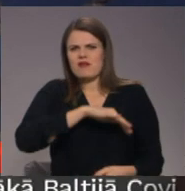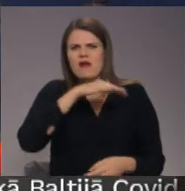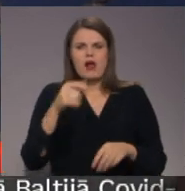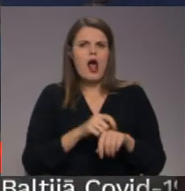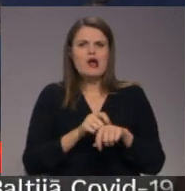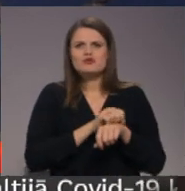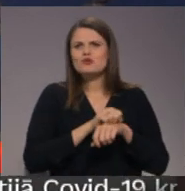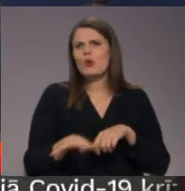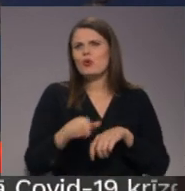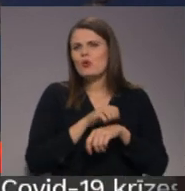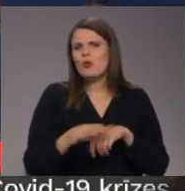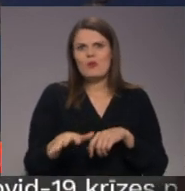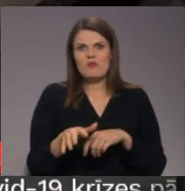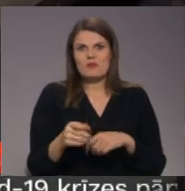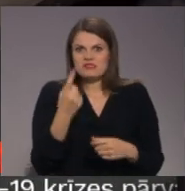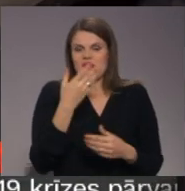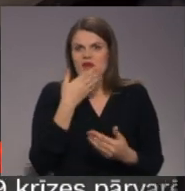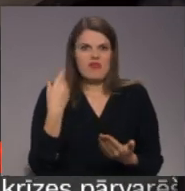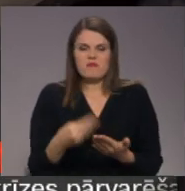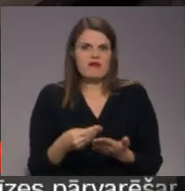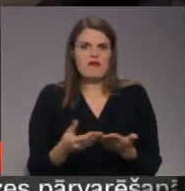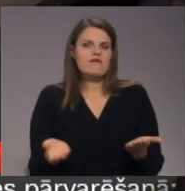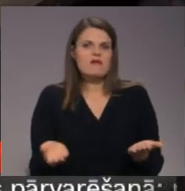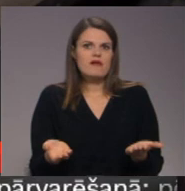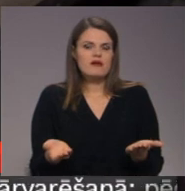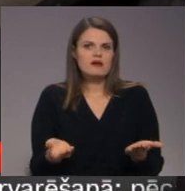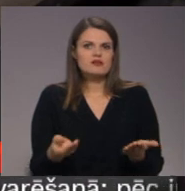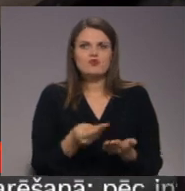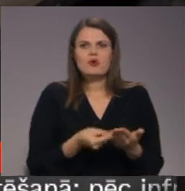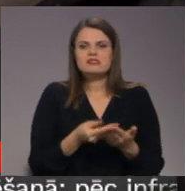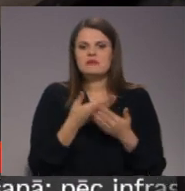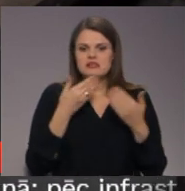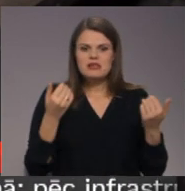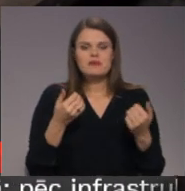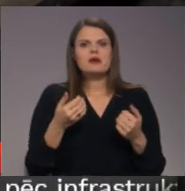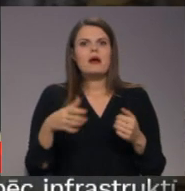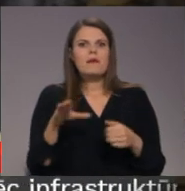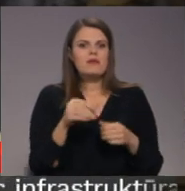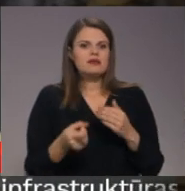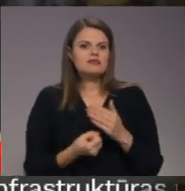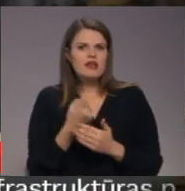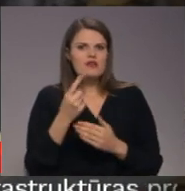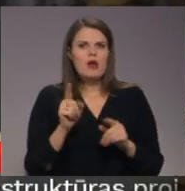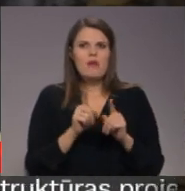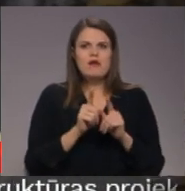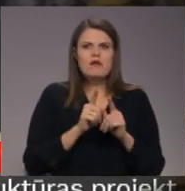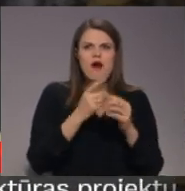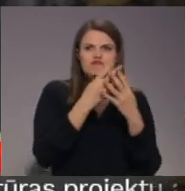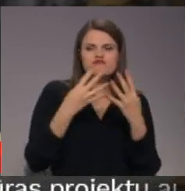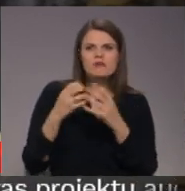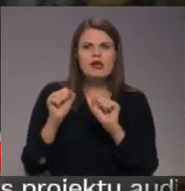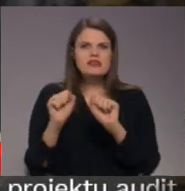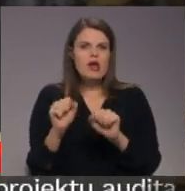asiņu upēm, nebija jēgas. Nedaudz esam radījuši tādu ierakumu sajūtu mazliet. Tur ir ložu čaulīšu